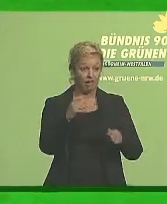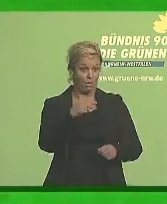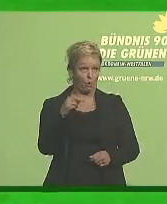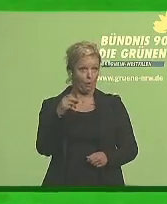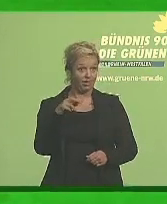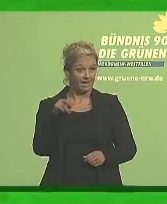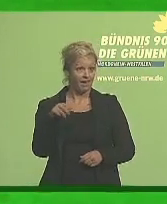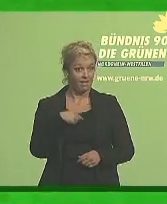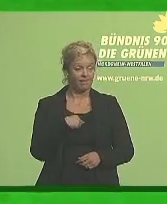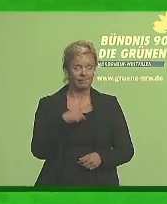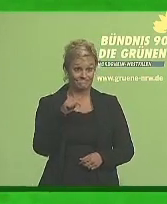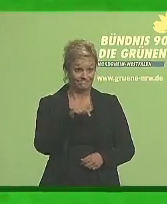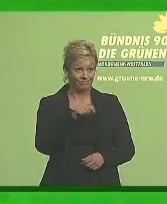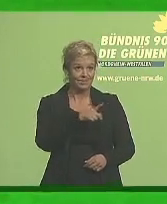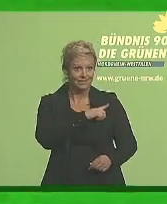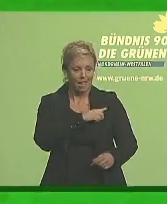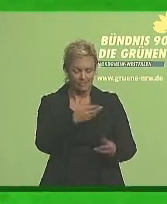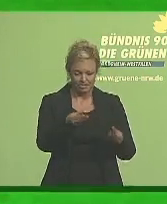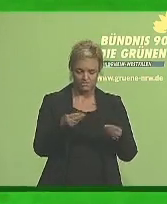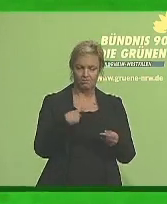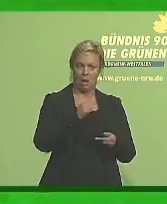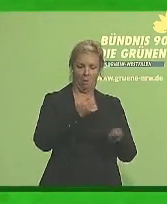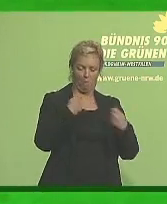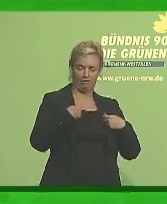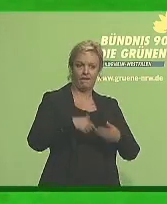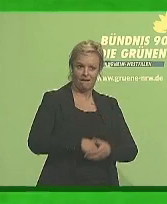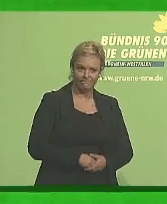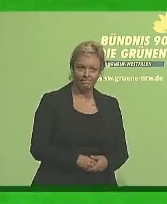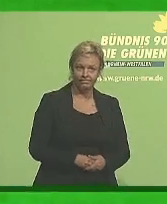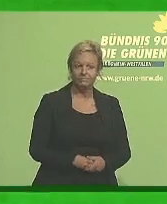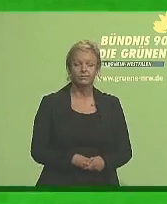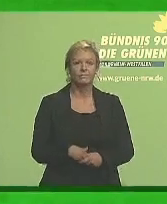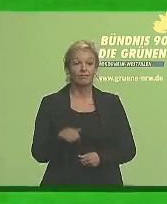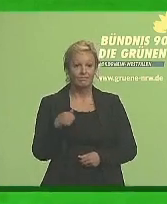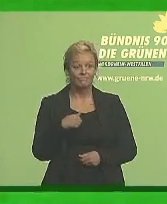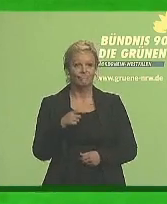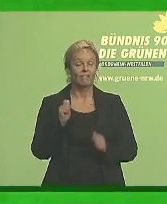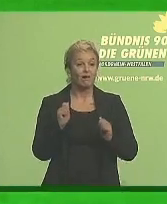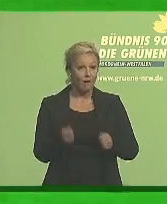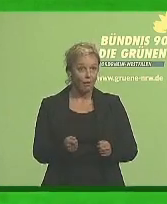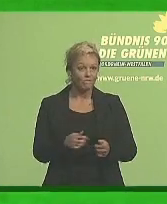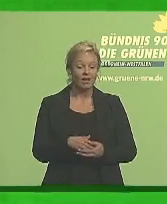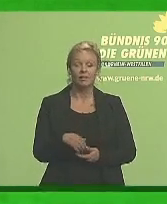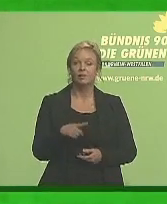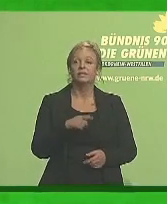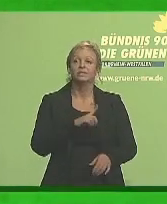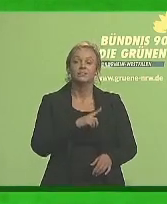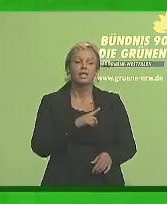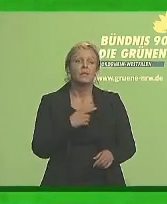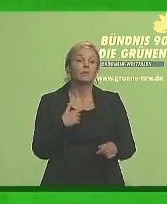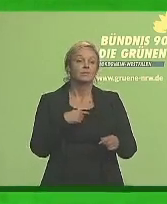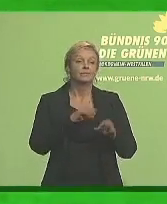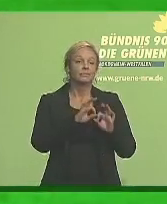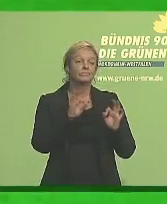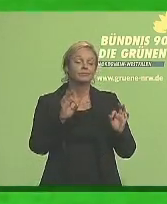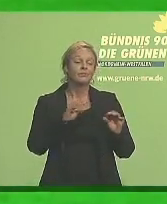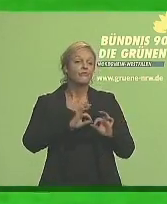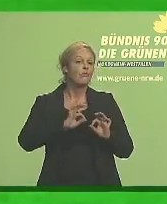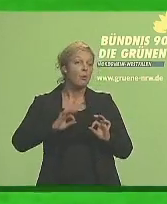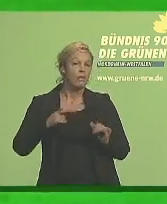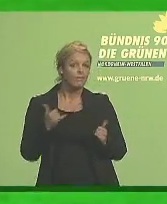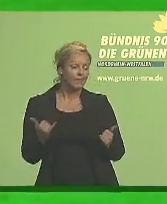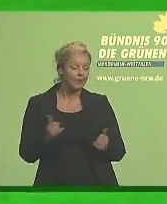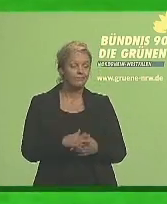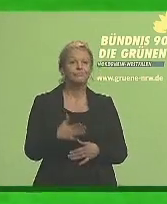gegeben hat, den lohnt es sich wirklich anzugucken, weil sein Auftrag selbst formuliert heißt, ich,